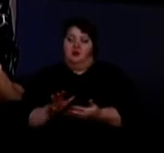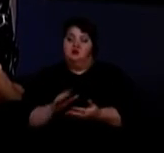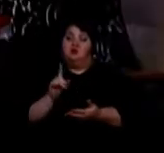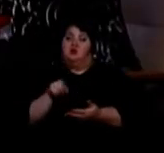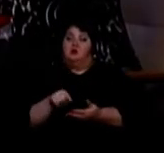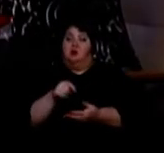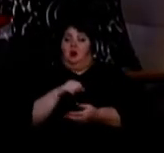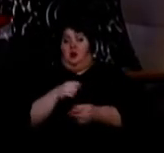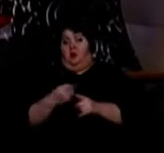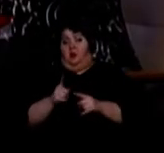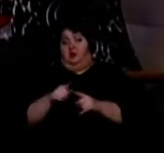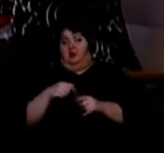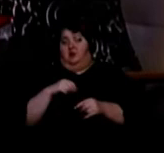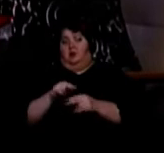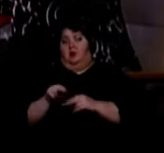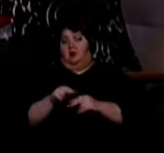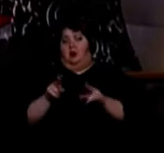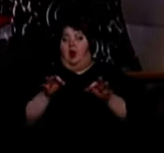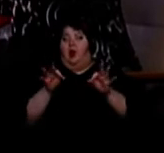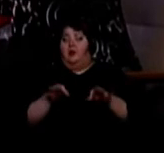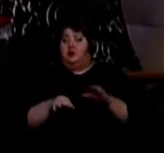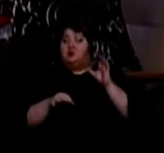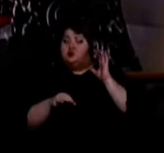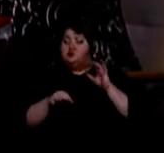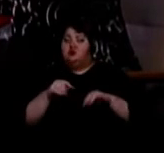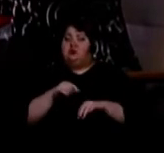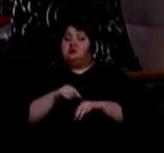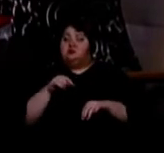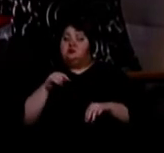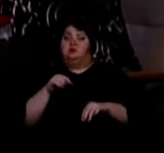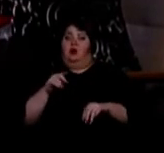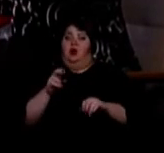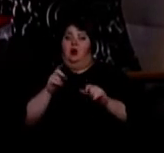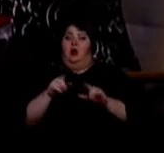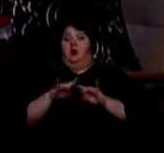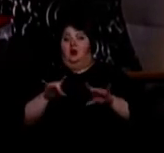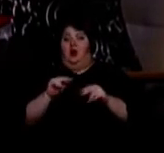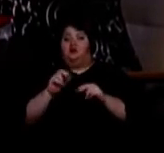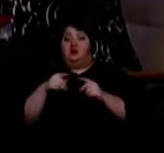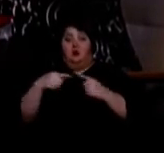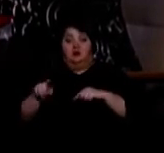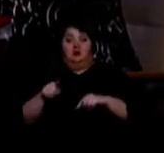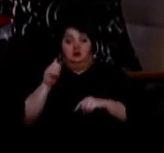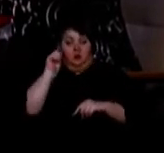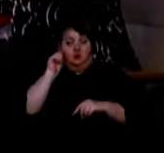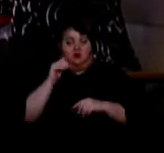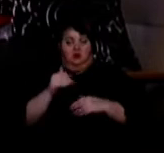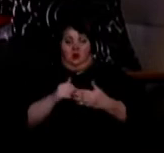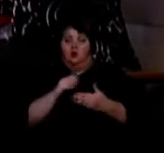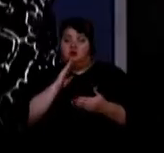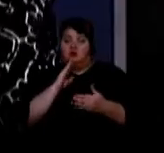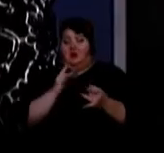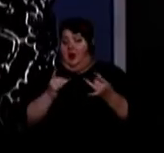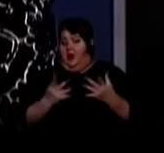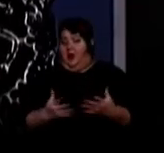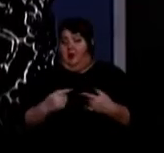вот этому мы и учим. Как правильно слушать, как правильно слышать. Мы рассказываем, чем мужчина отличается от женщины. То есть элементарные